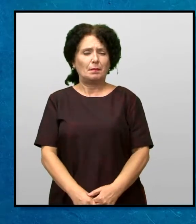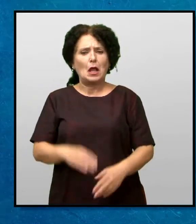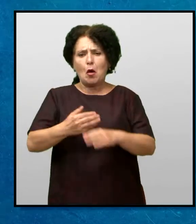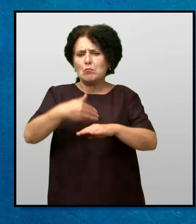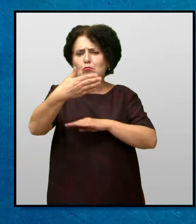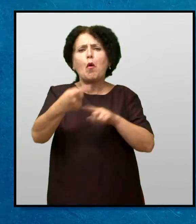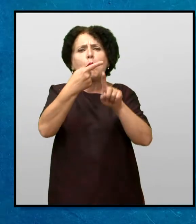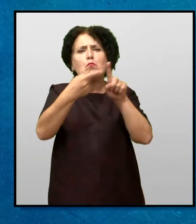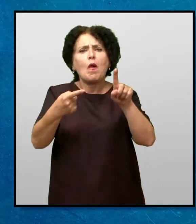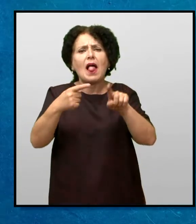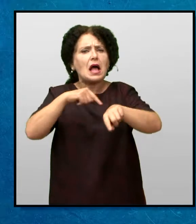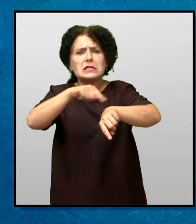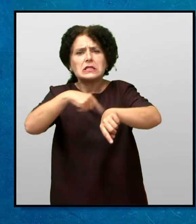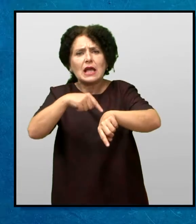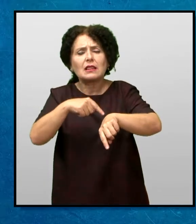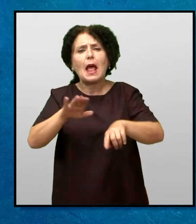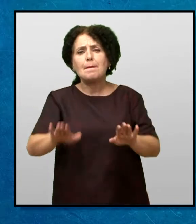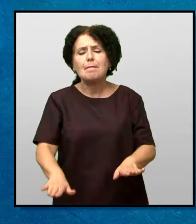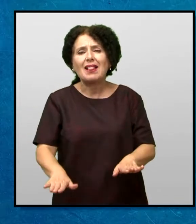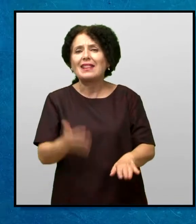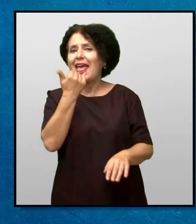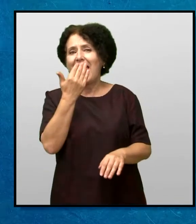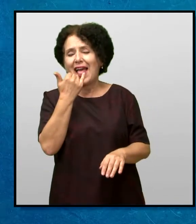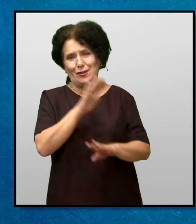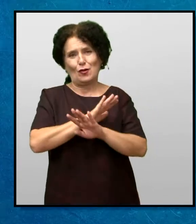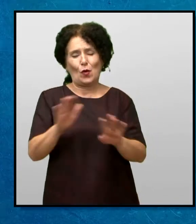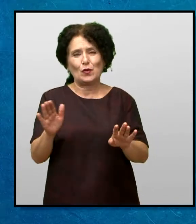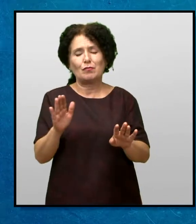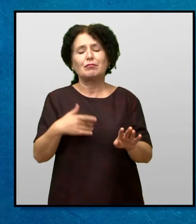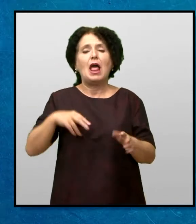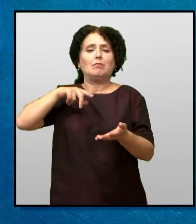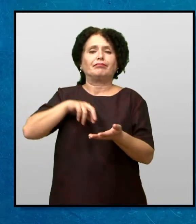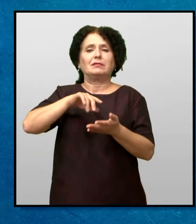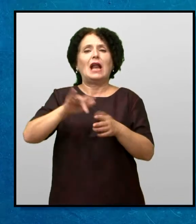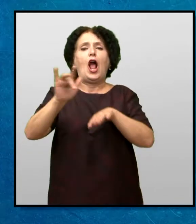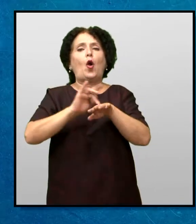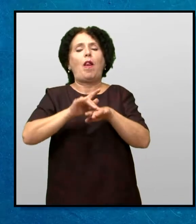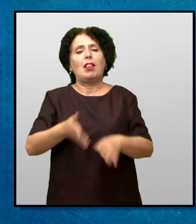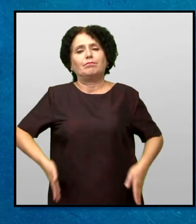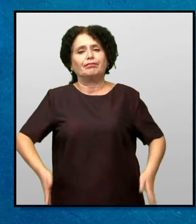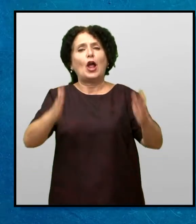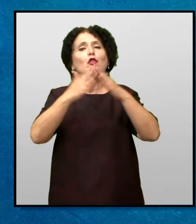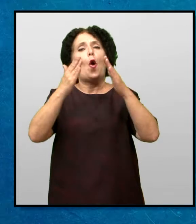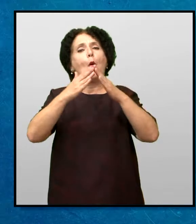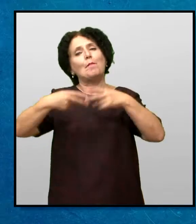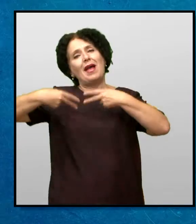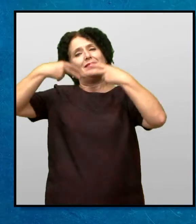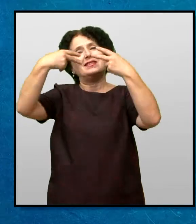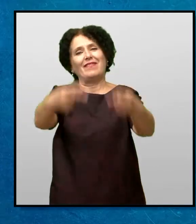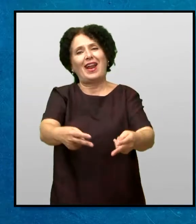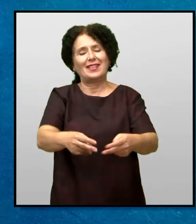По половина час, откако Мери појадека ја господин Едварц, тргна пеш на пат кон дома